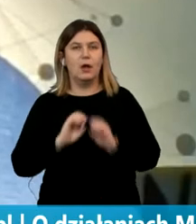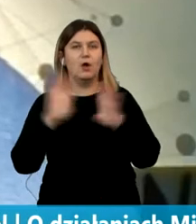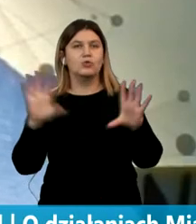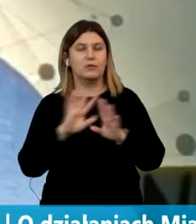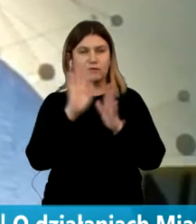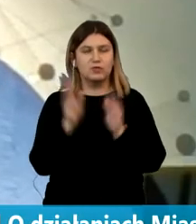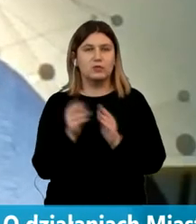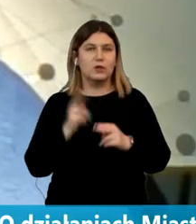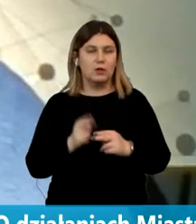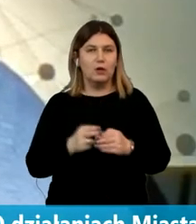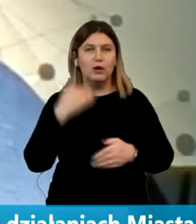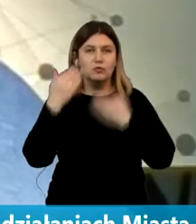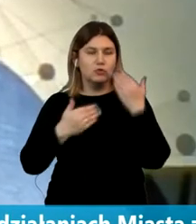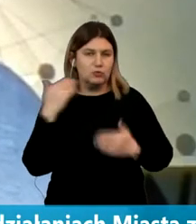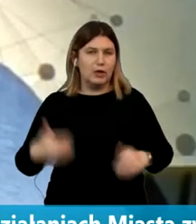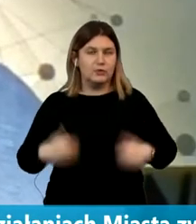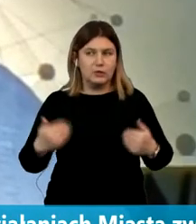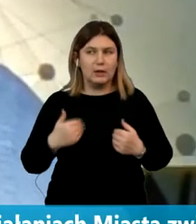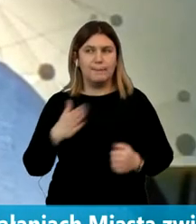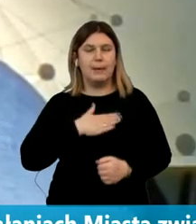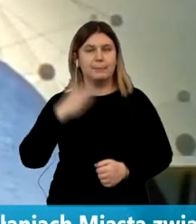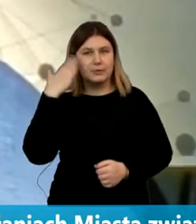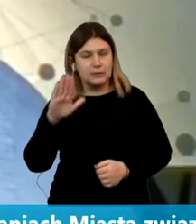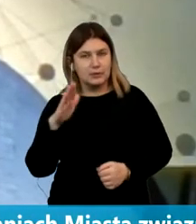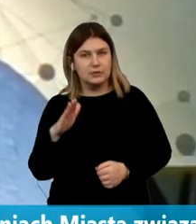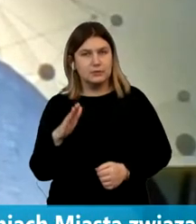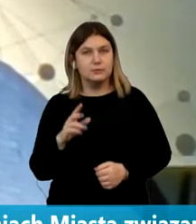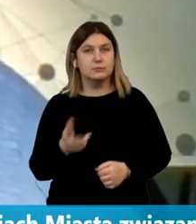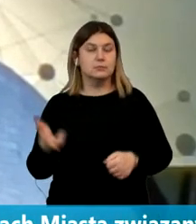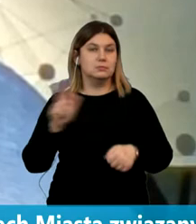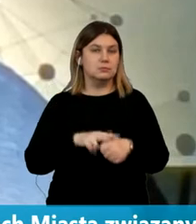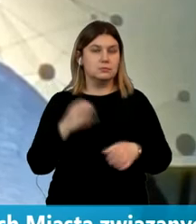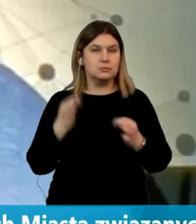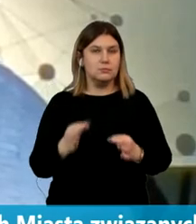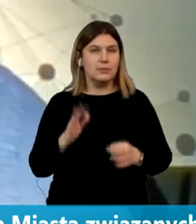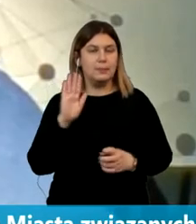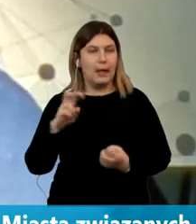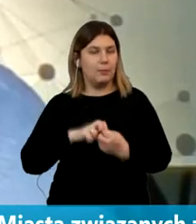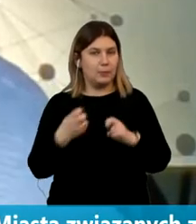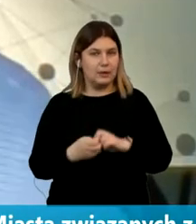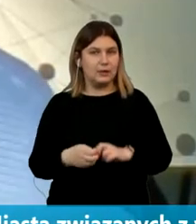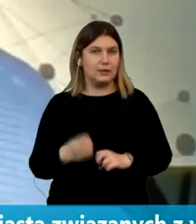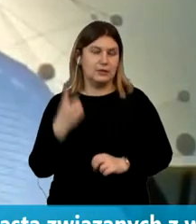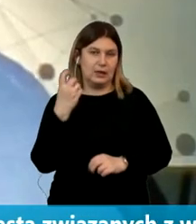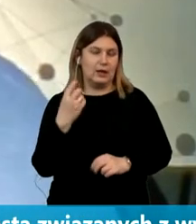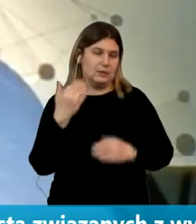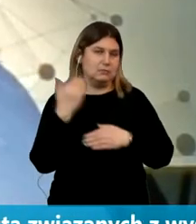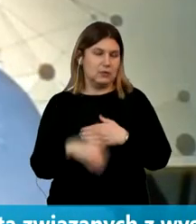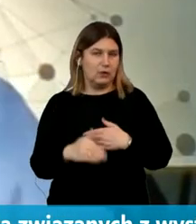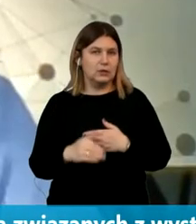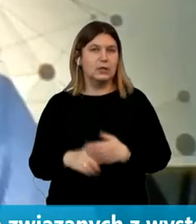chorym życzę zdrowia i mam nadzieję, że ci, którzy dzisiaj mają kłopoty, za chwilę z nich wyjdą.